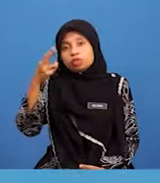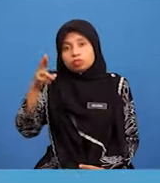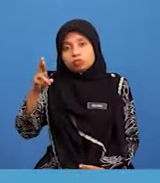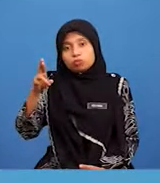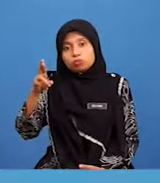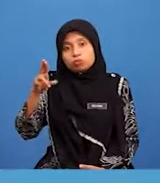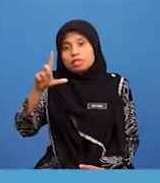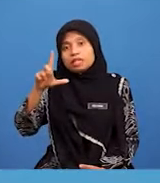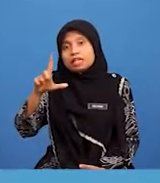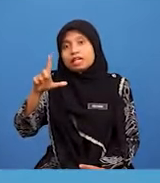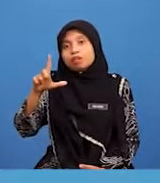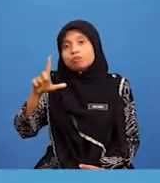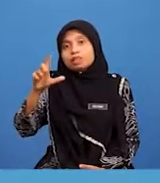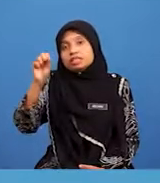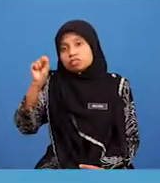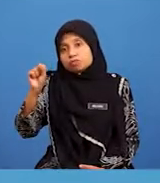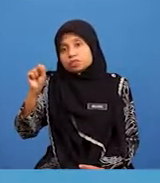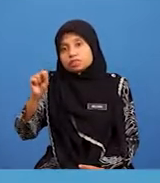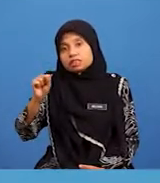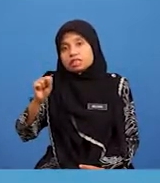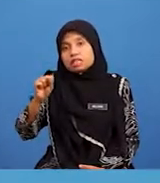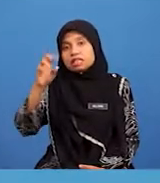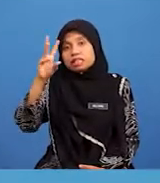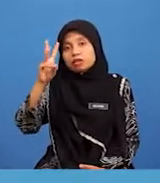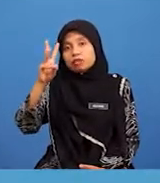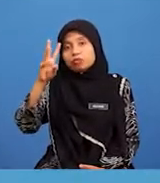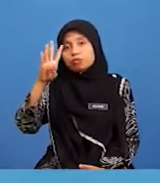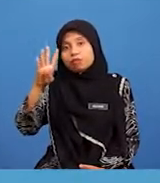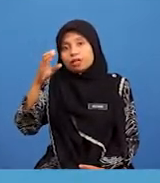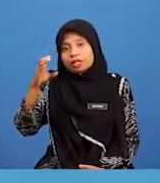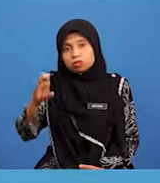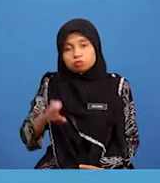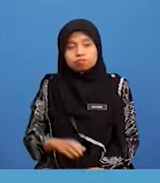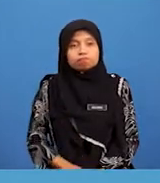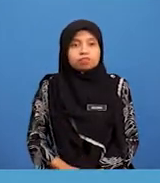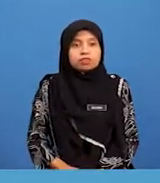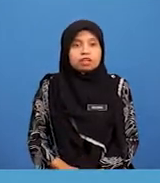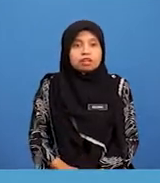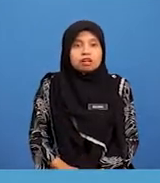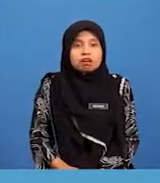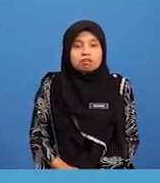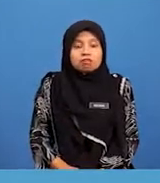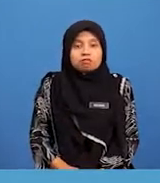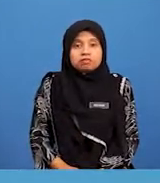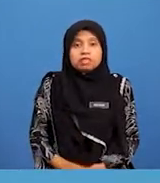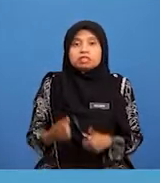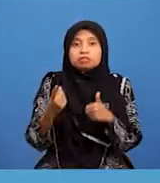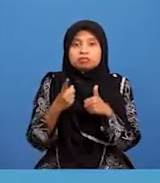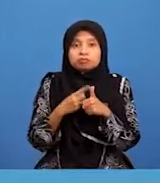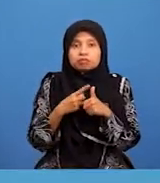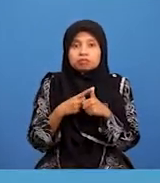belum bayar RM6,400. Maklumat tambahan berkaitan pembubaran. Yang